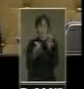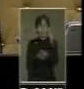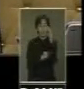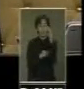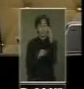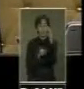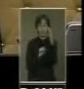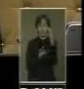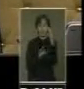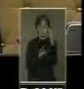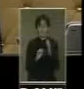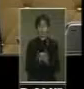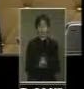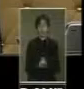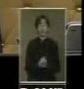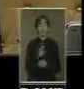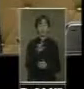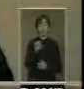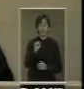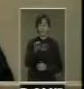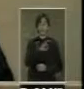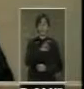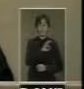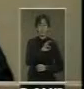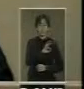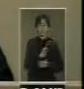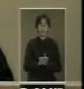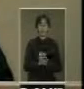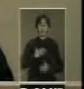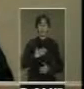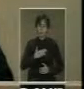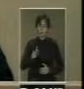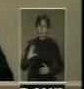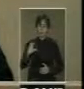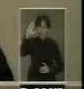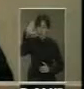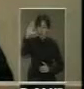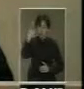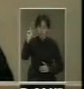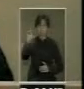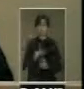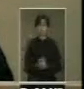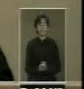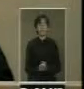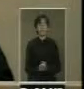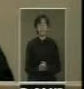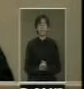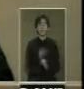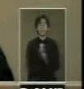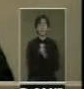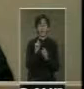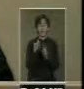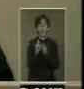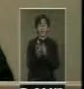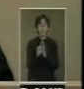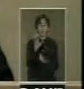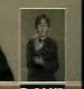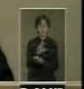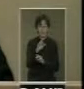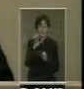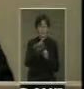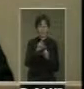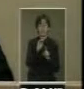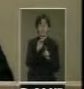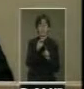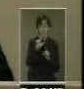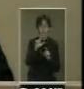านะสมาชิกรัฐสภาผมขอประท้วงผู้กำลังอภิปรายนะครับโดยข้อบังคับข้อที่13